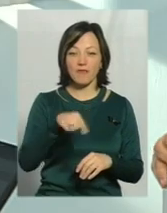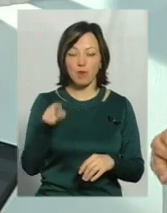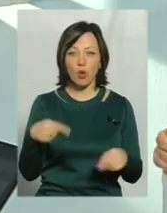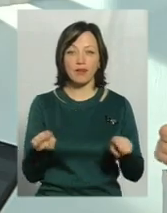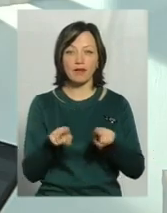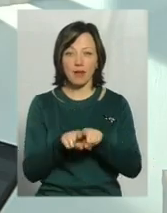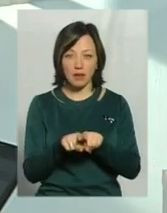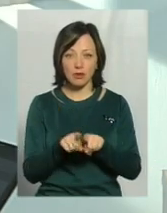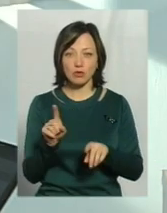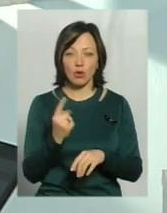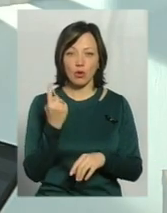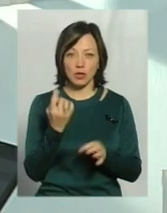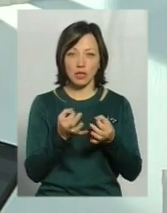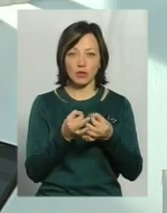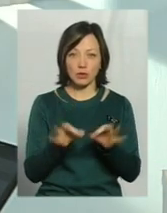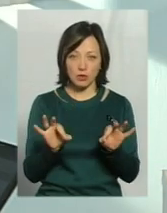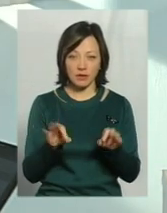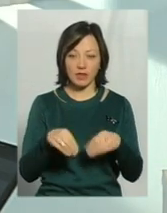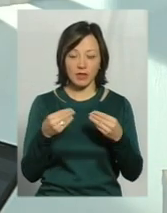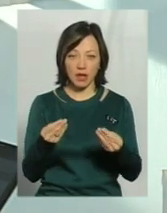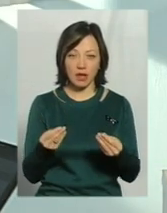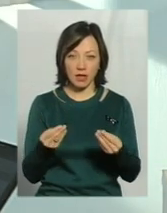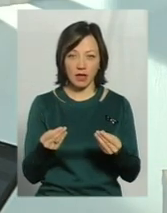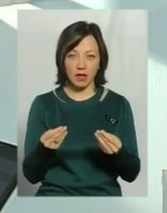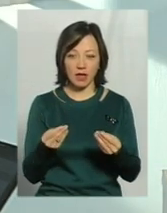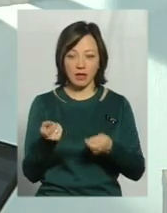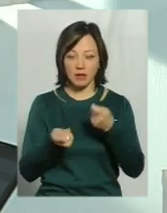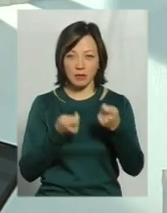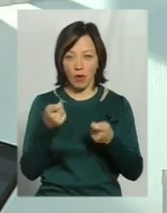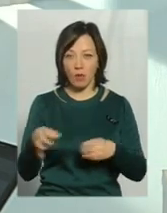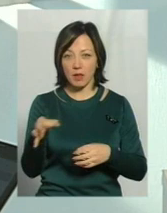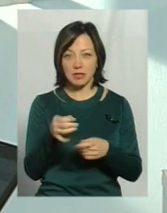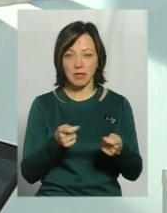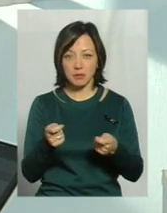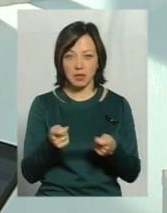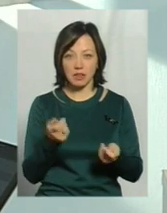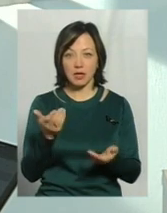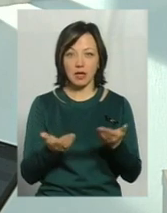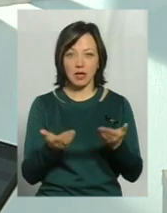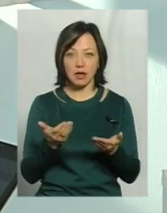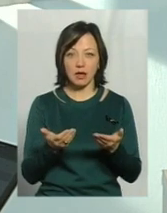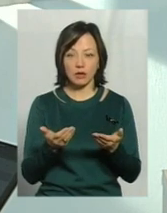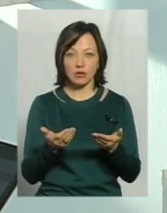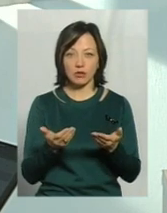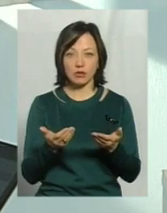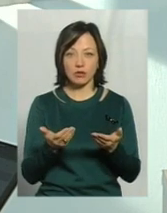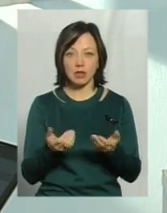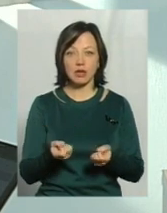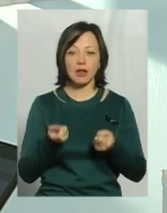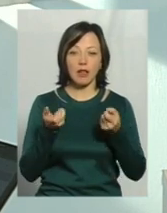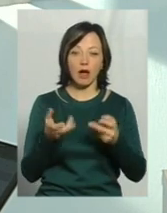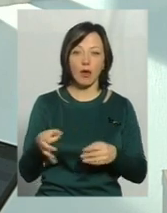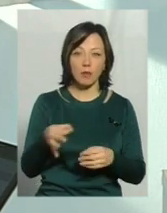що один дозвіл видає там, якщо на щось дрібненьке обласна адміністрація, а якщо він або на декілька областів,